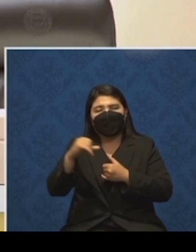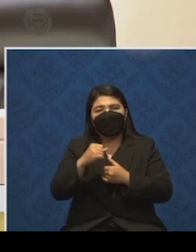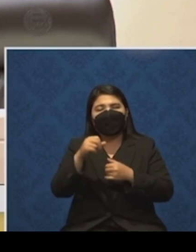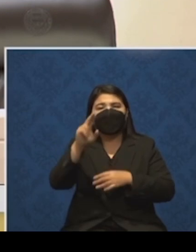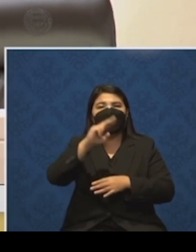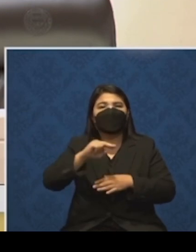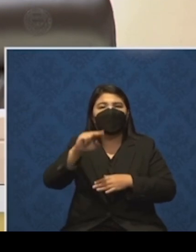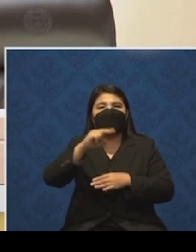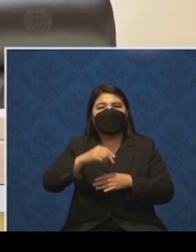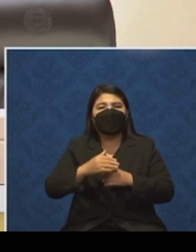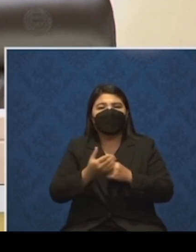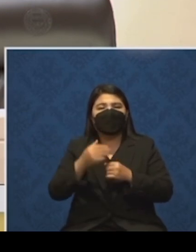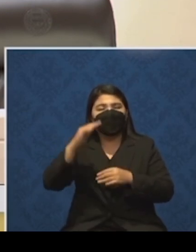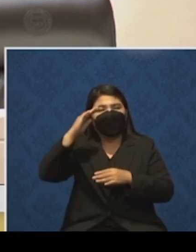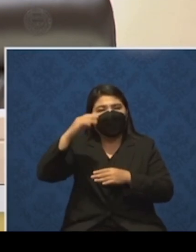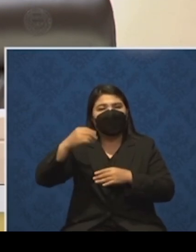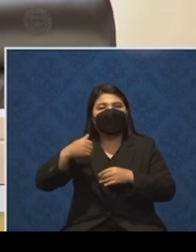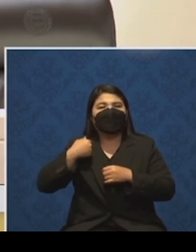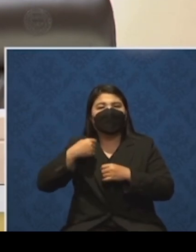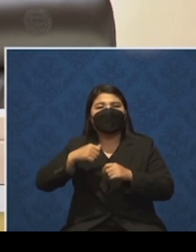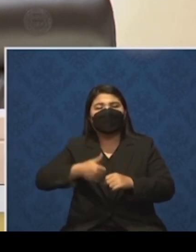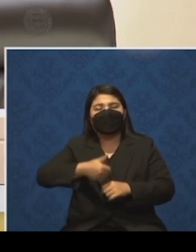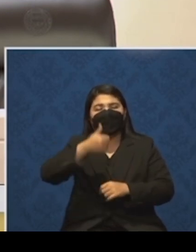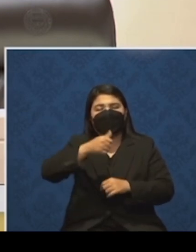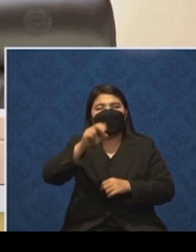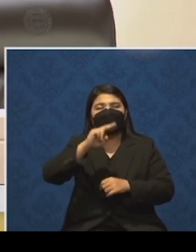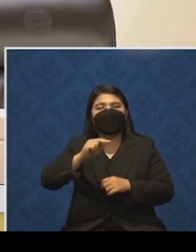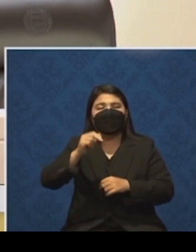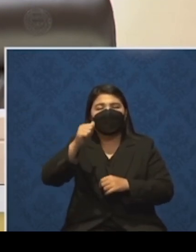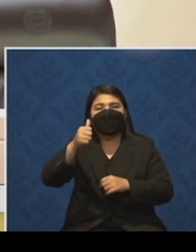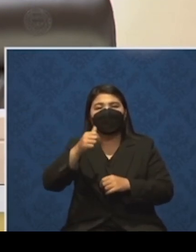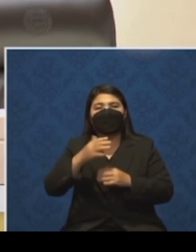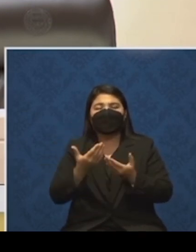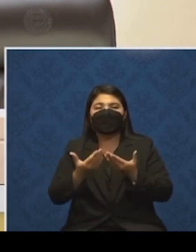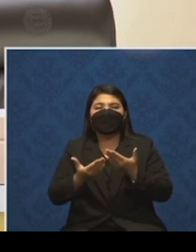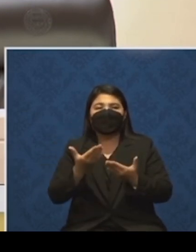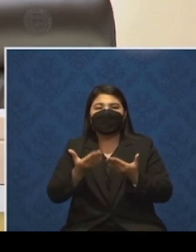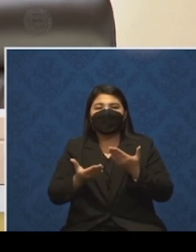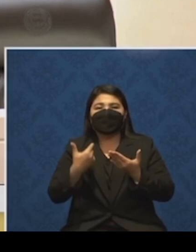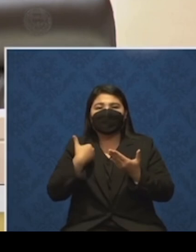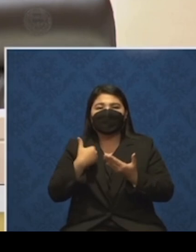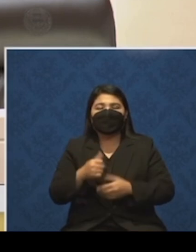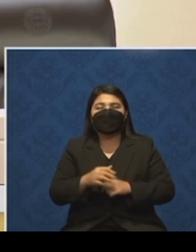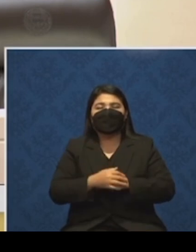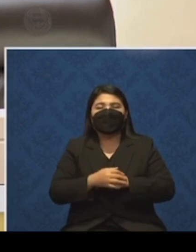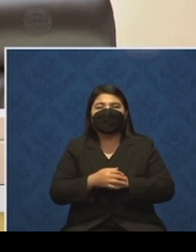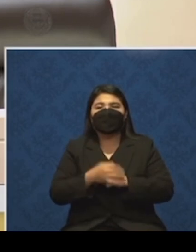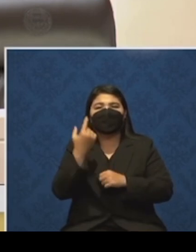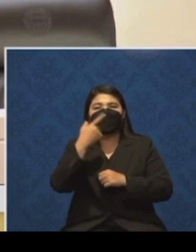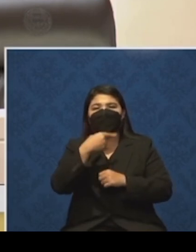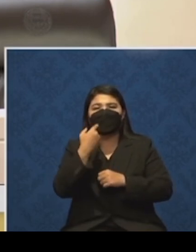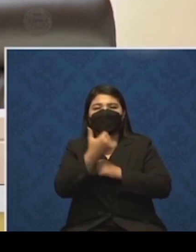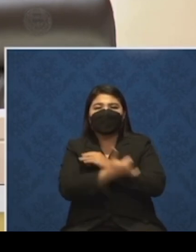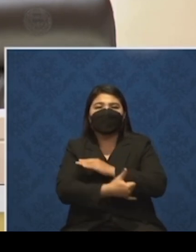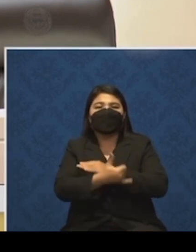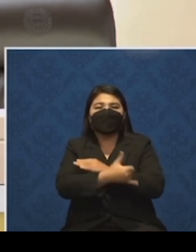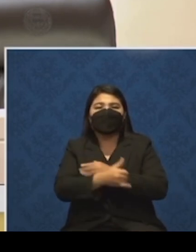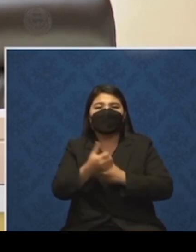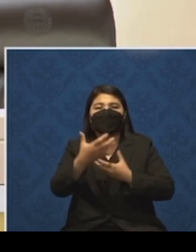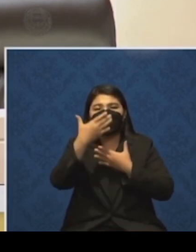พได้และก็สามารถที่จะส่งออกกรณีที่มีกองทัพประเทศต่างๆนั้นมีความสนใจซึ่งปั